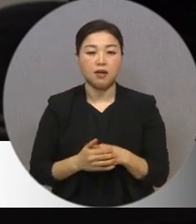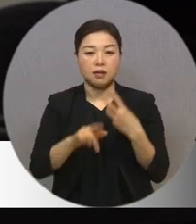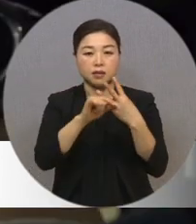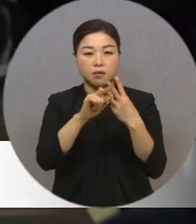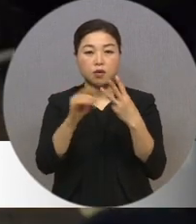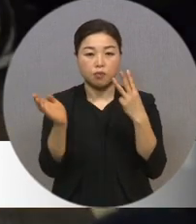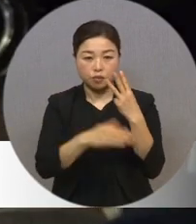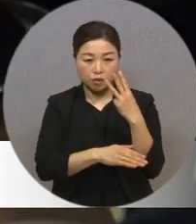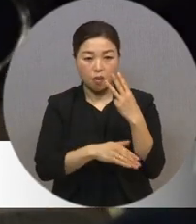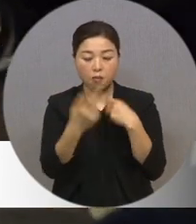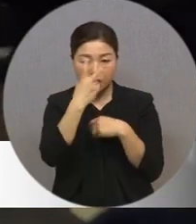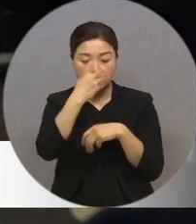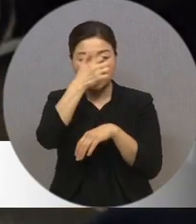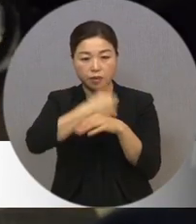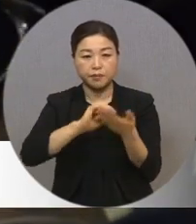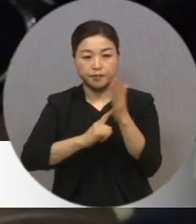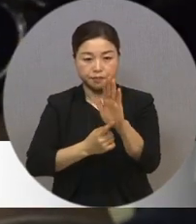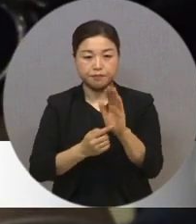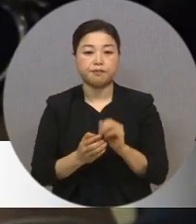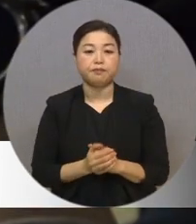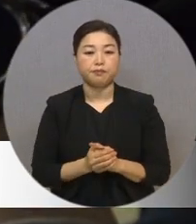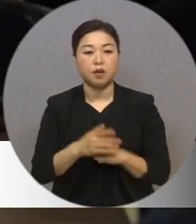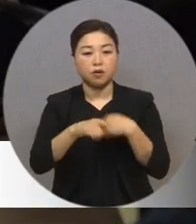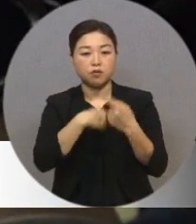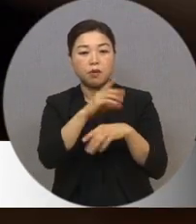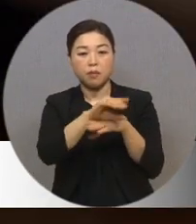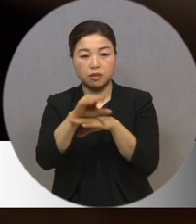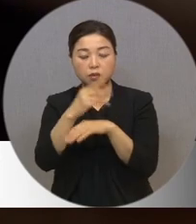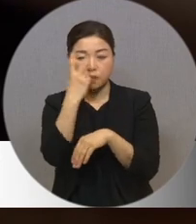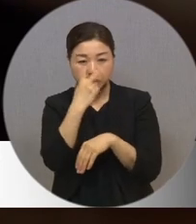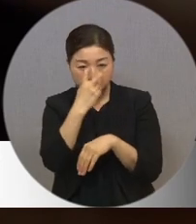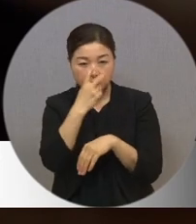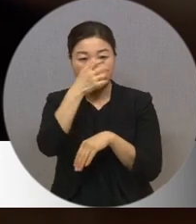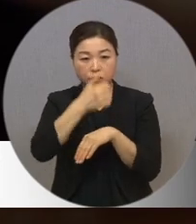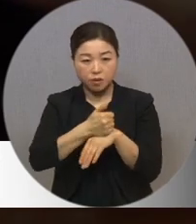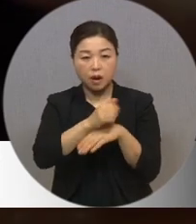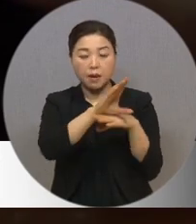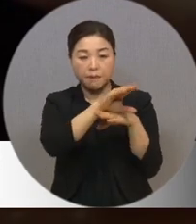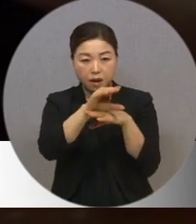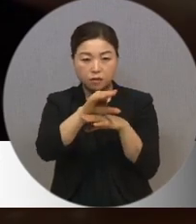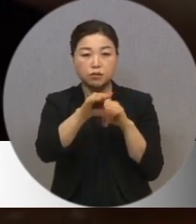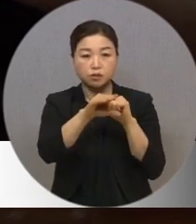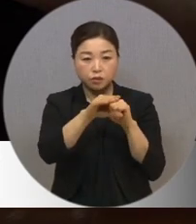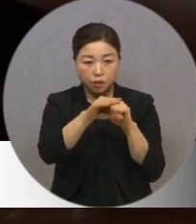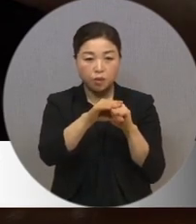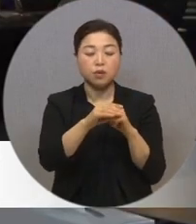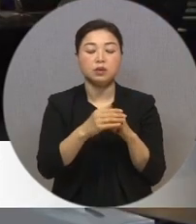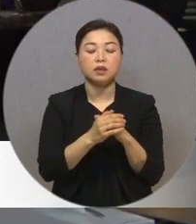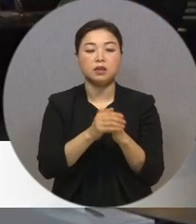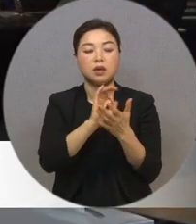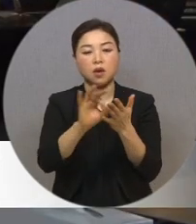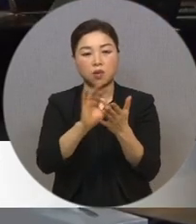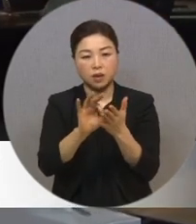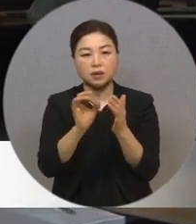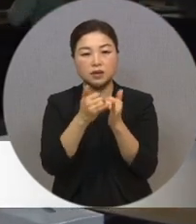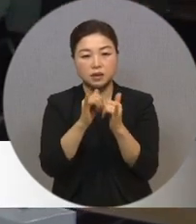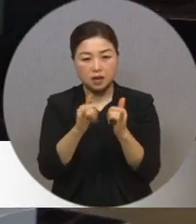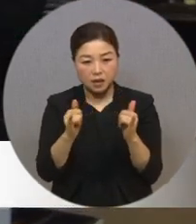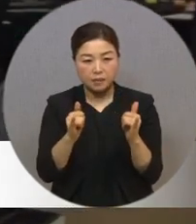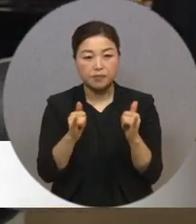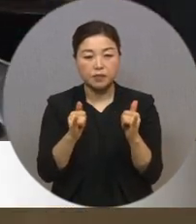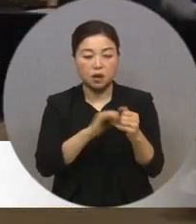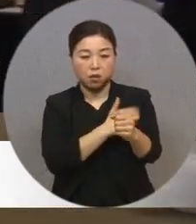예정입니다 농협은 수어방송 모니터링을 통해 방송 소비 공중파방송